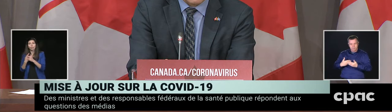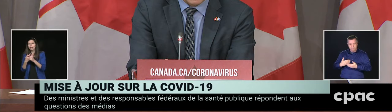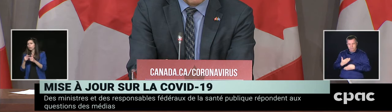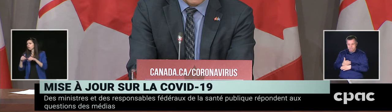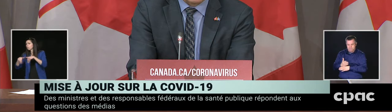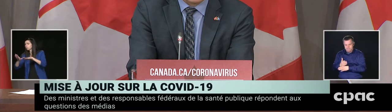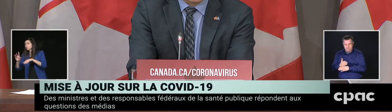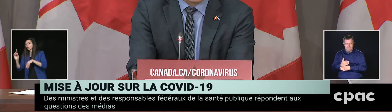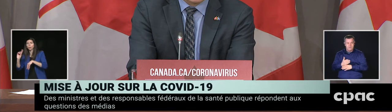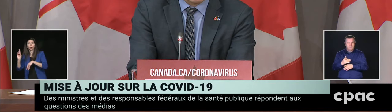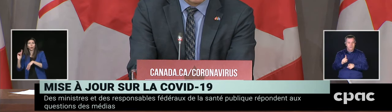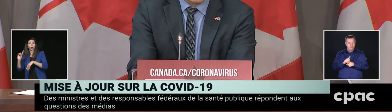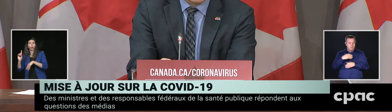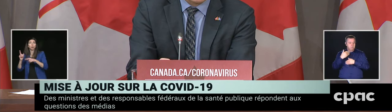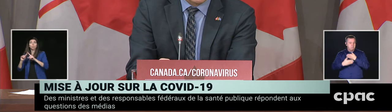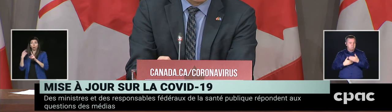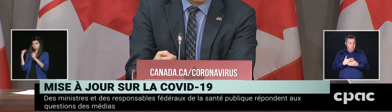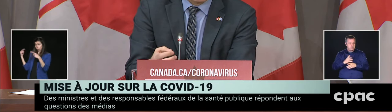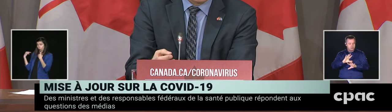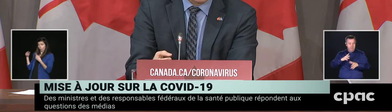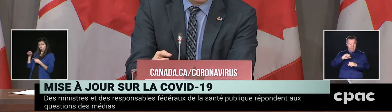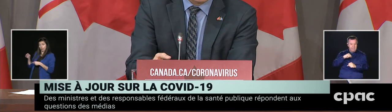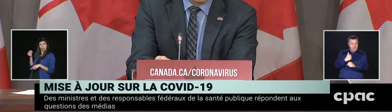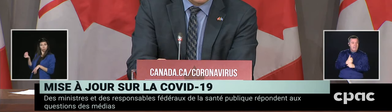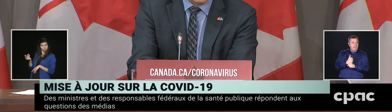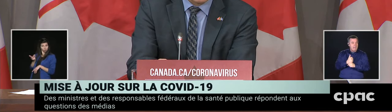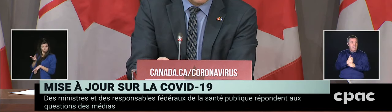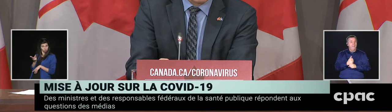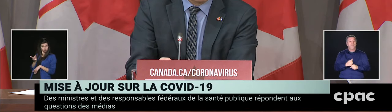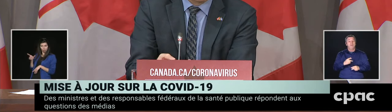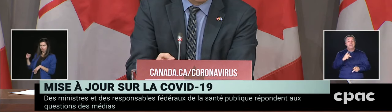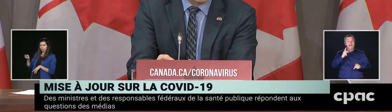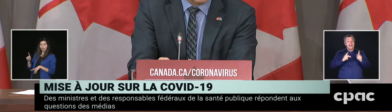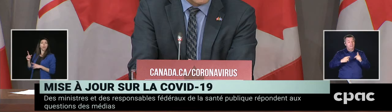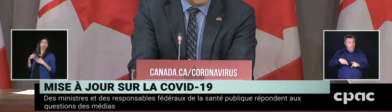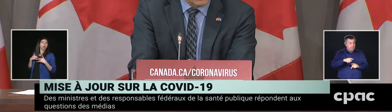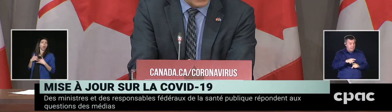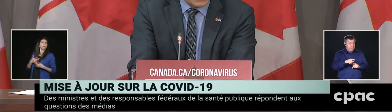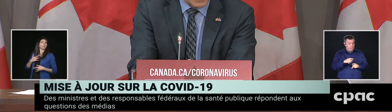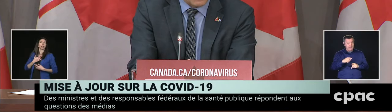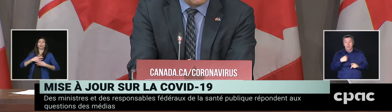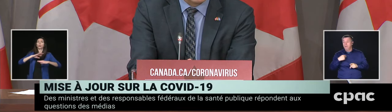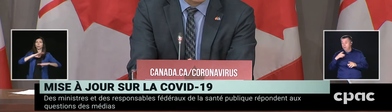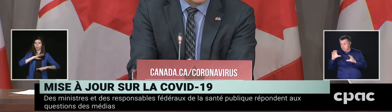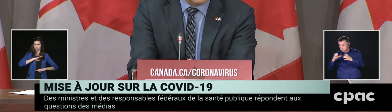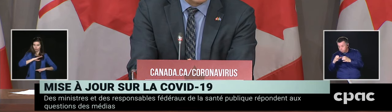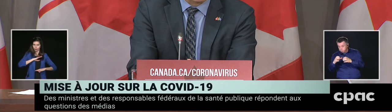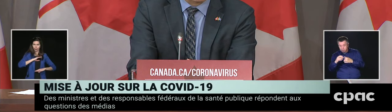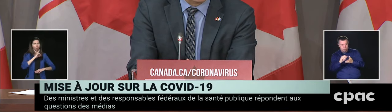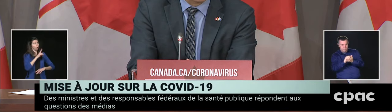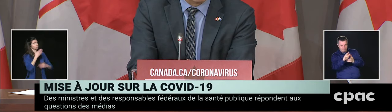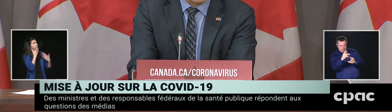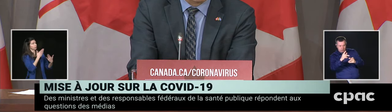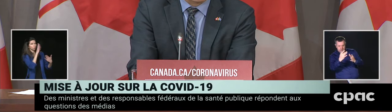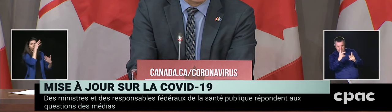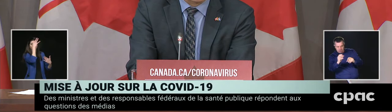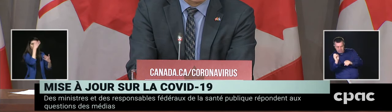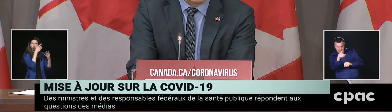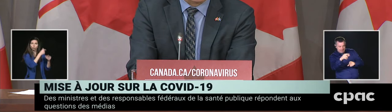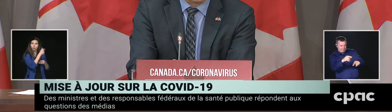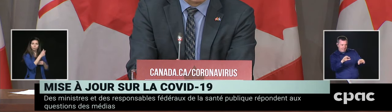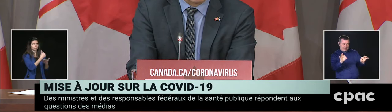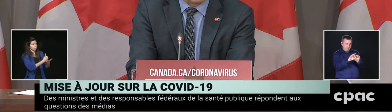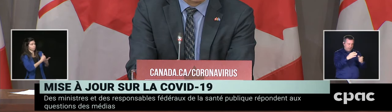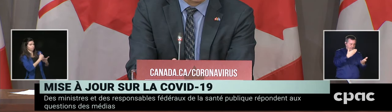processus est mis en place. Les gens sont envoyés dans les endroits où les besoins sont les plus criants. Les gens sont aussi capables de